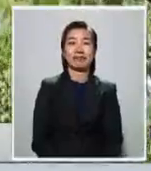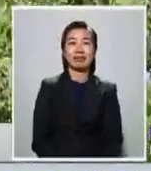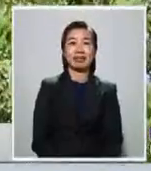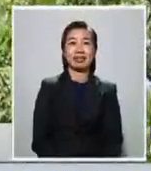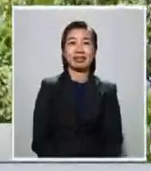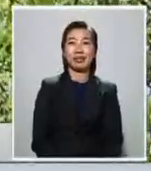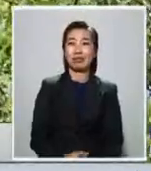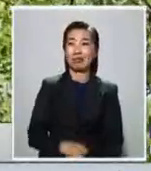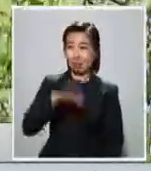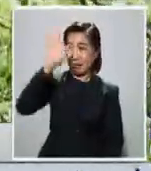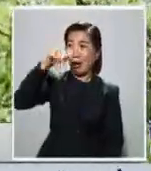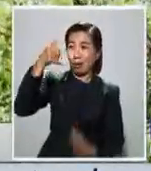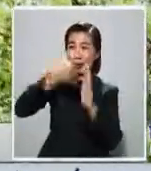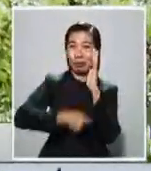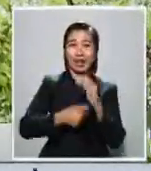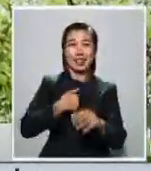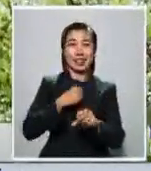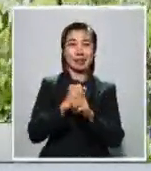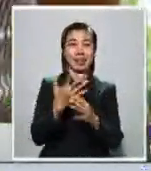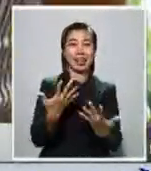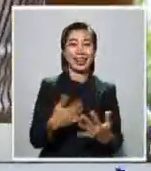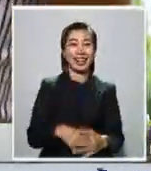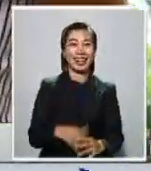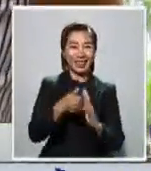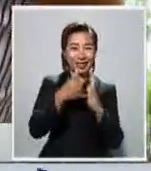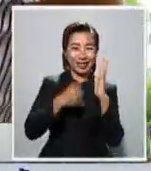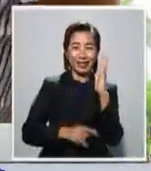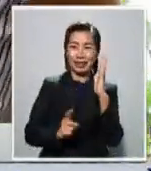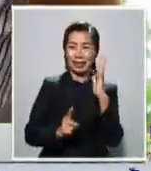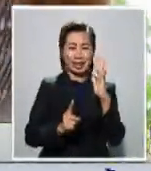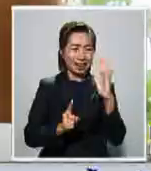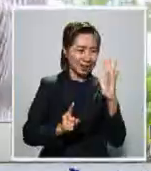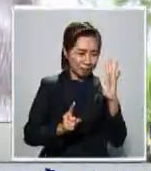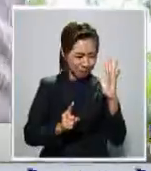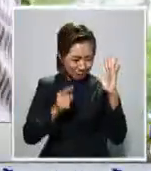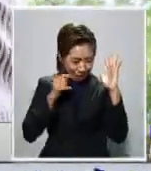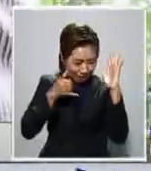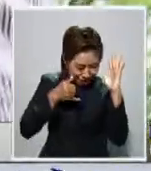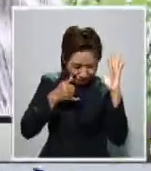ลงไม่ได้แล้วพ ี่เฮ้ยเอายังไงดีอ่ะมันไม่มีที่หย่อนจริงนะ